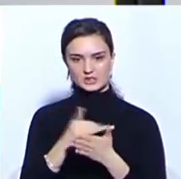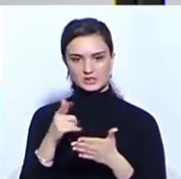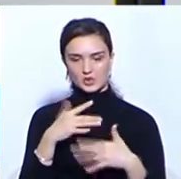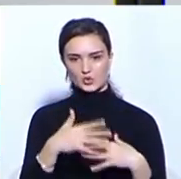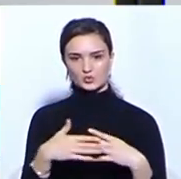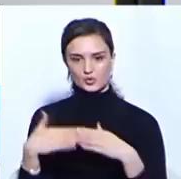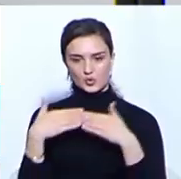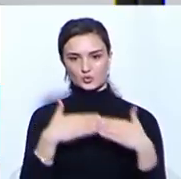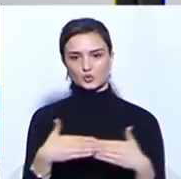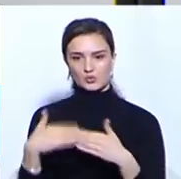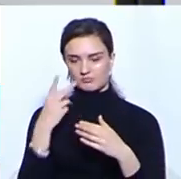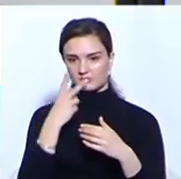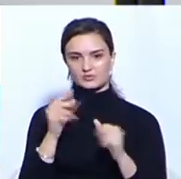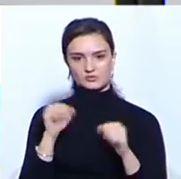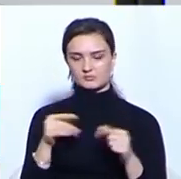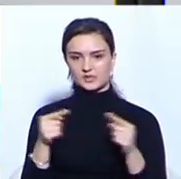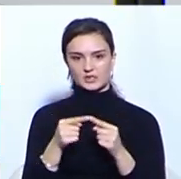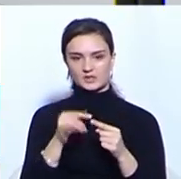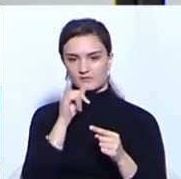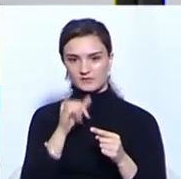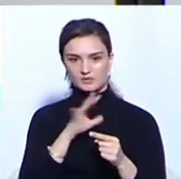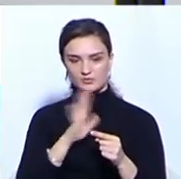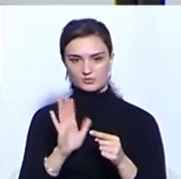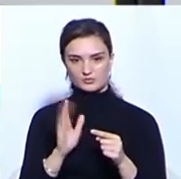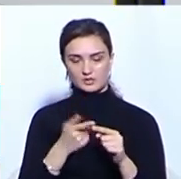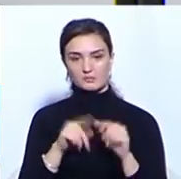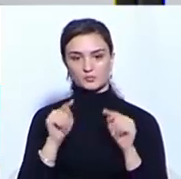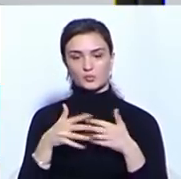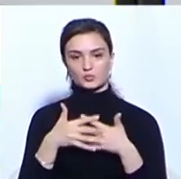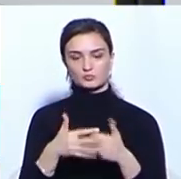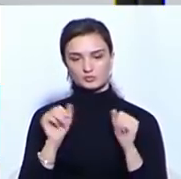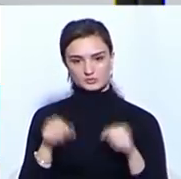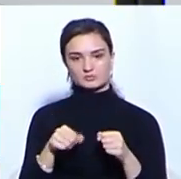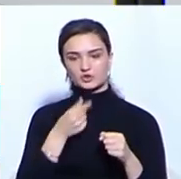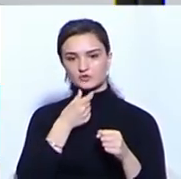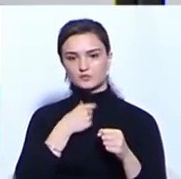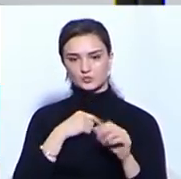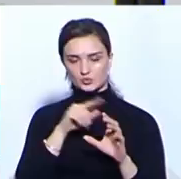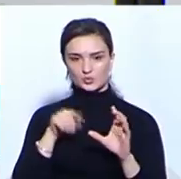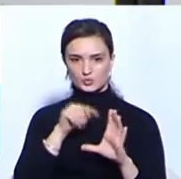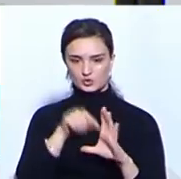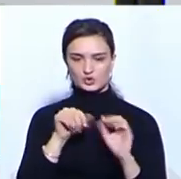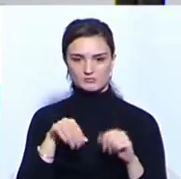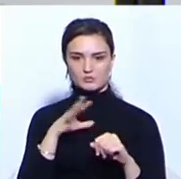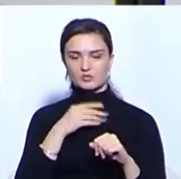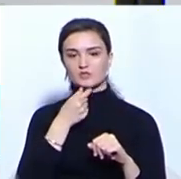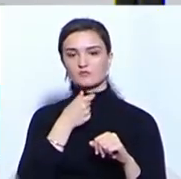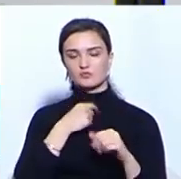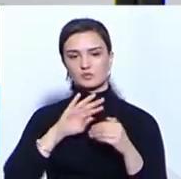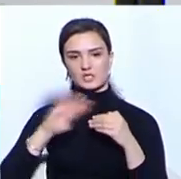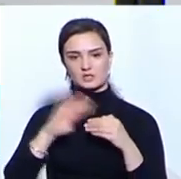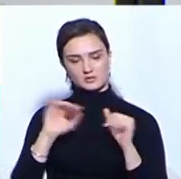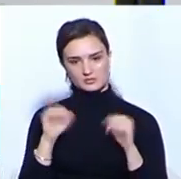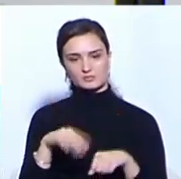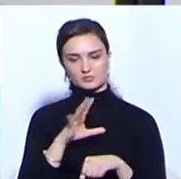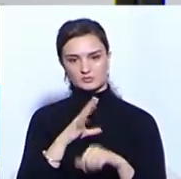ეხოსკოპიის გამოკვლევით ვერ იქნას დადგენილი სად არის, ამიტომ ის ორსულობა შესაძლებელია საშუალო ზღვრშიც იყოს, შეიძლება საშუალო ზღვრის გარეთაც